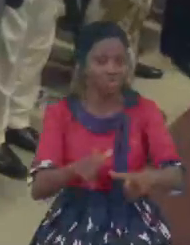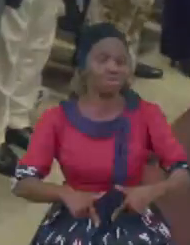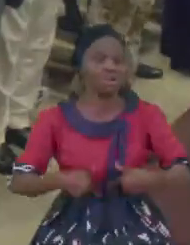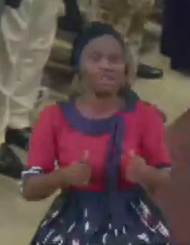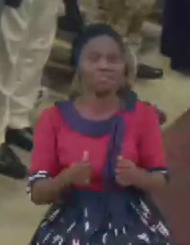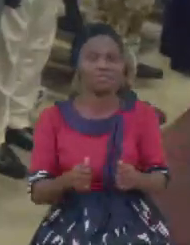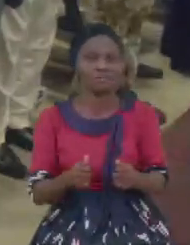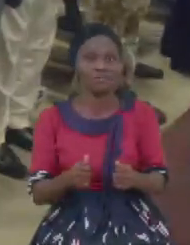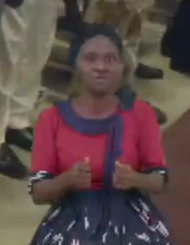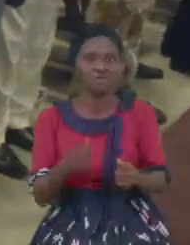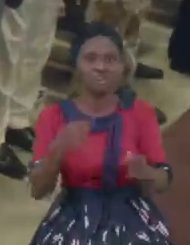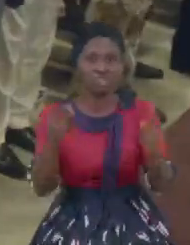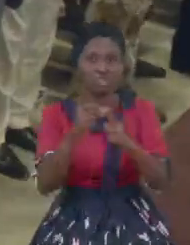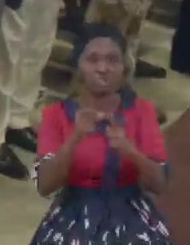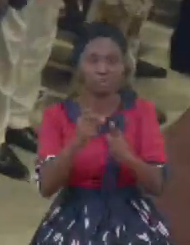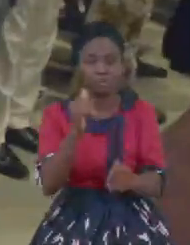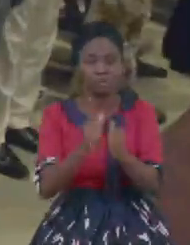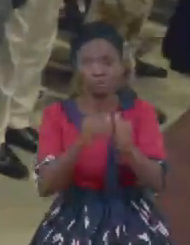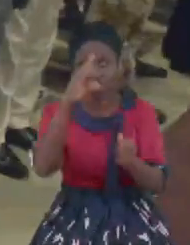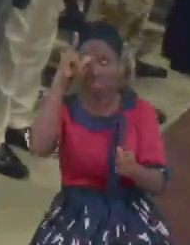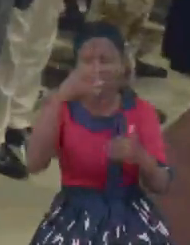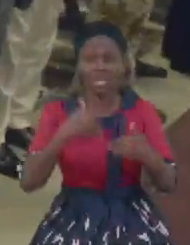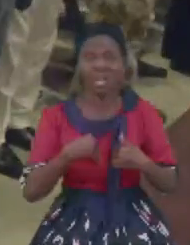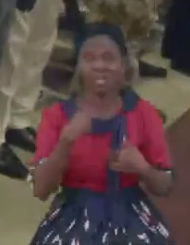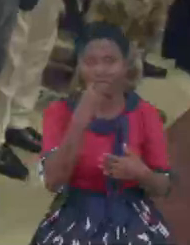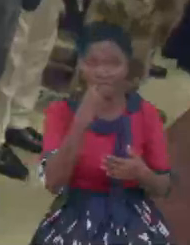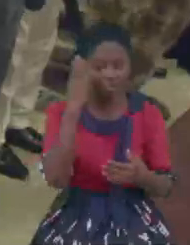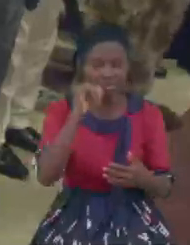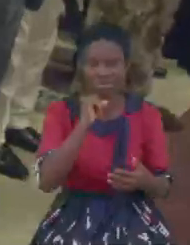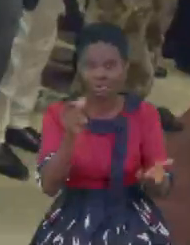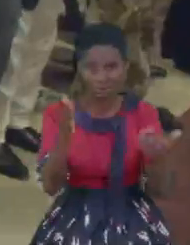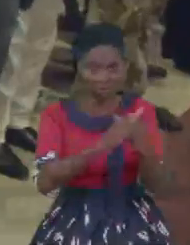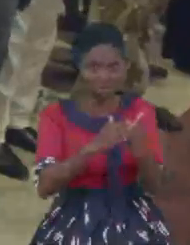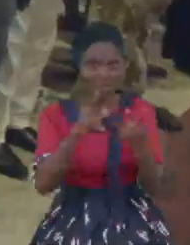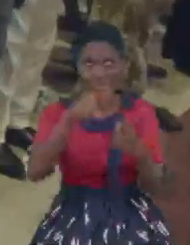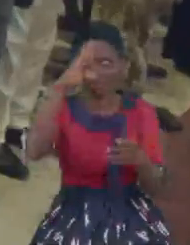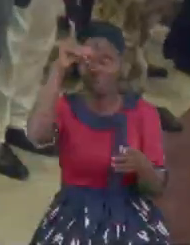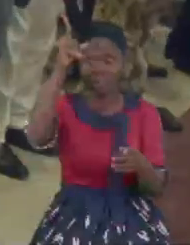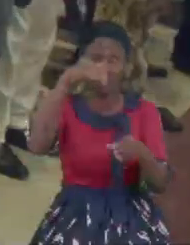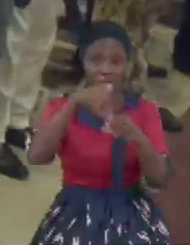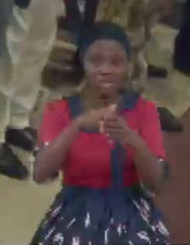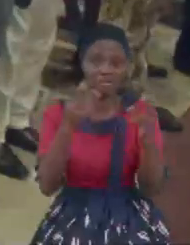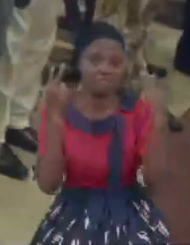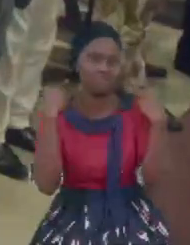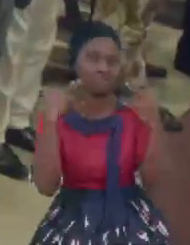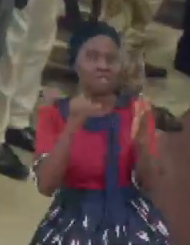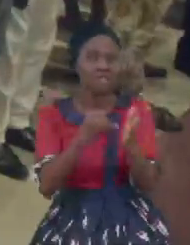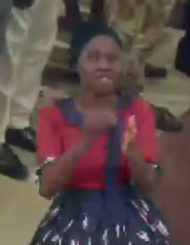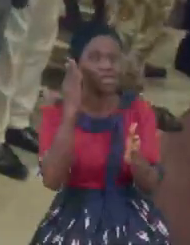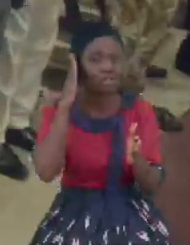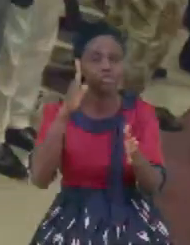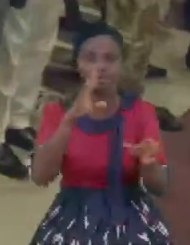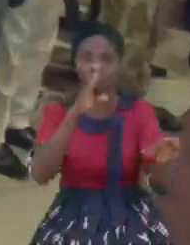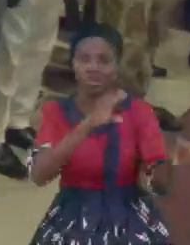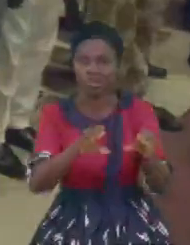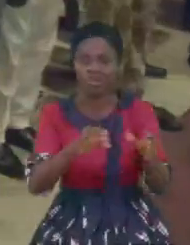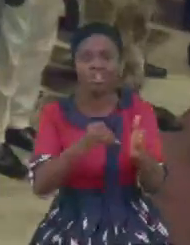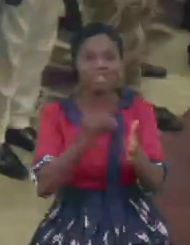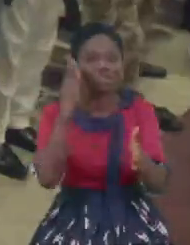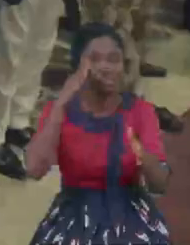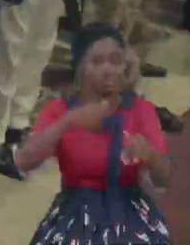dans ta vie. La parole que Dieu a envoyée ne retournera pas sans effet, mais la